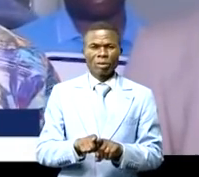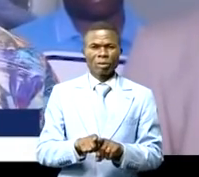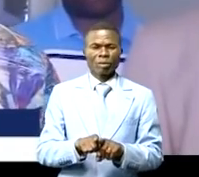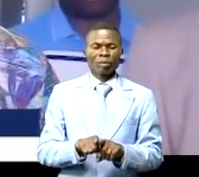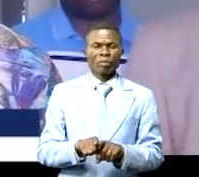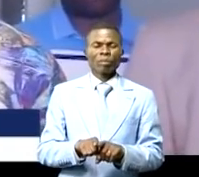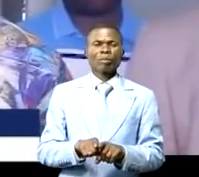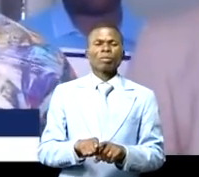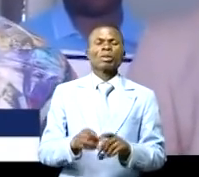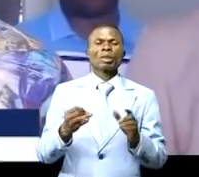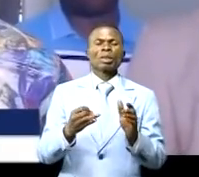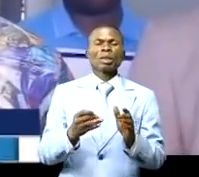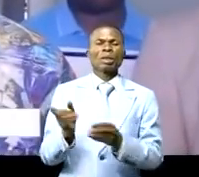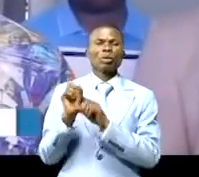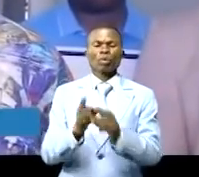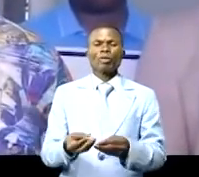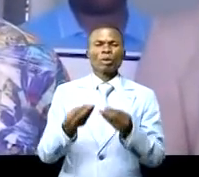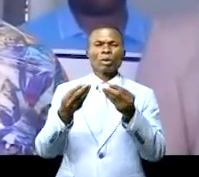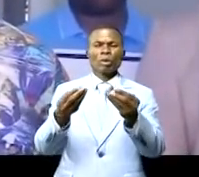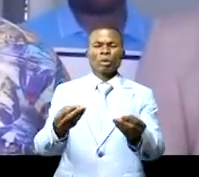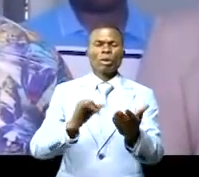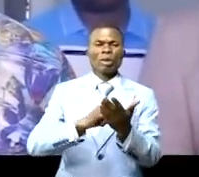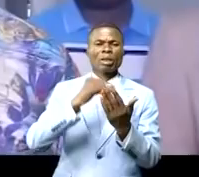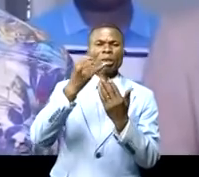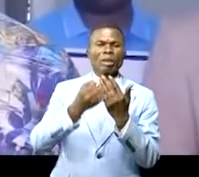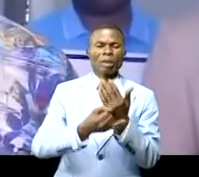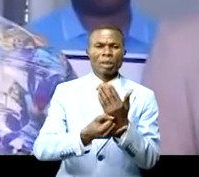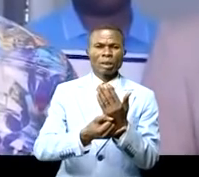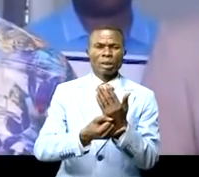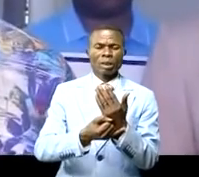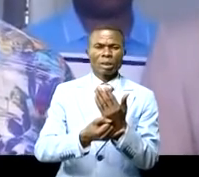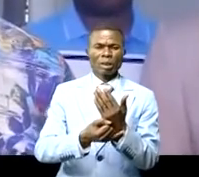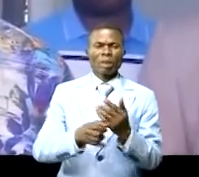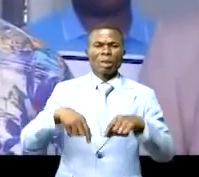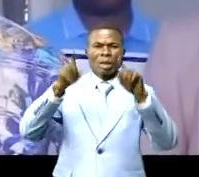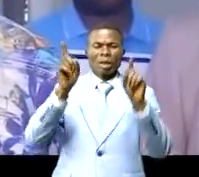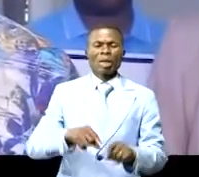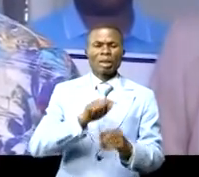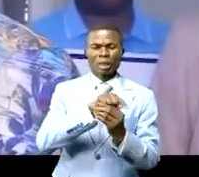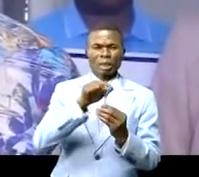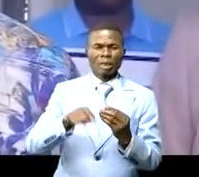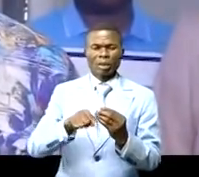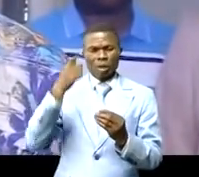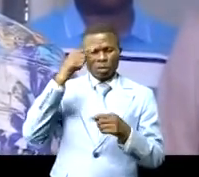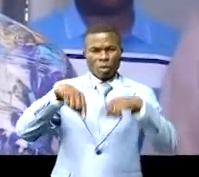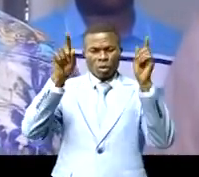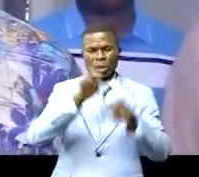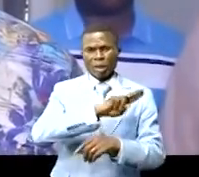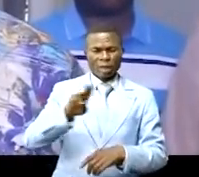avril, déposer le projet de dit portant édition des comptes pour l'exercice